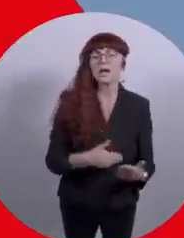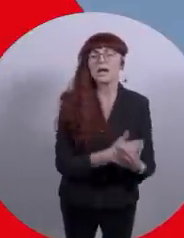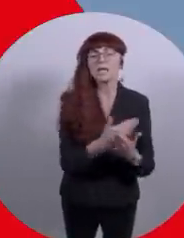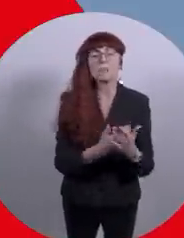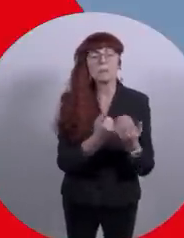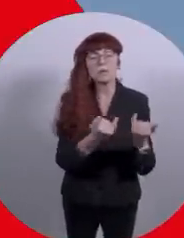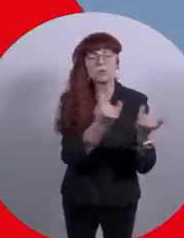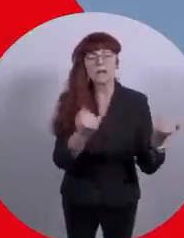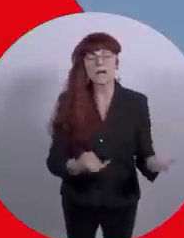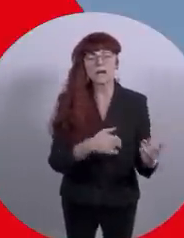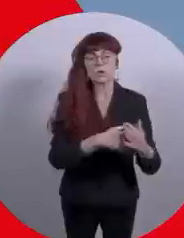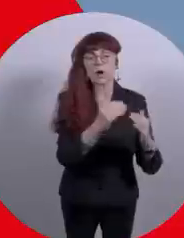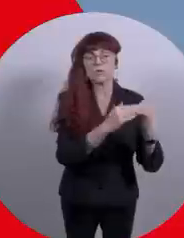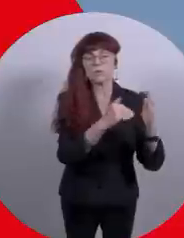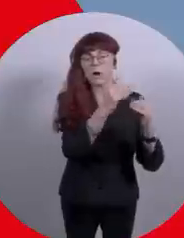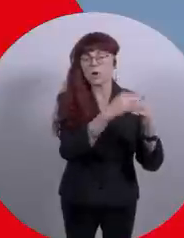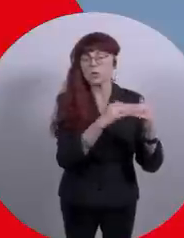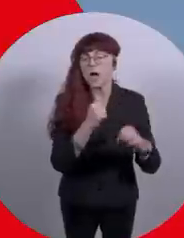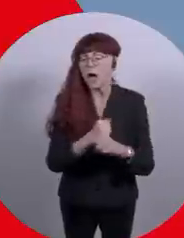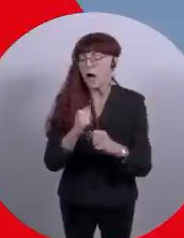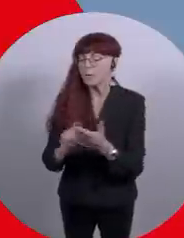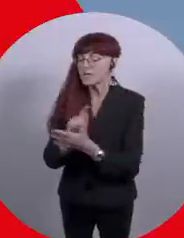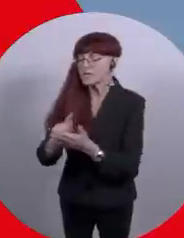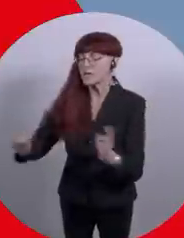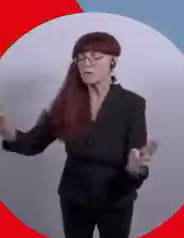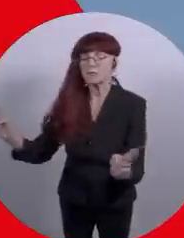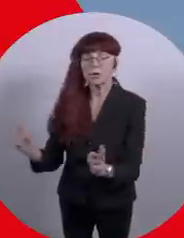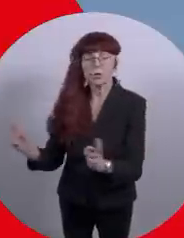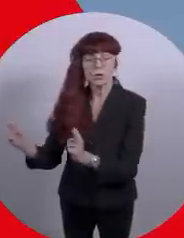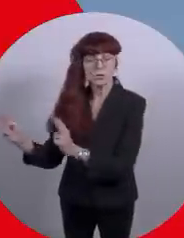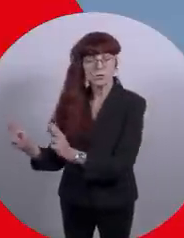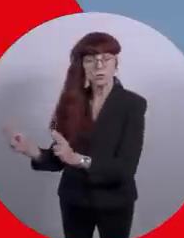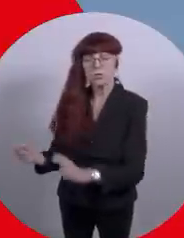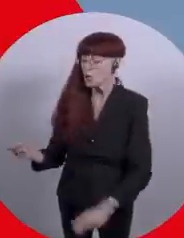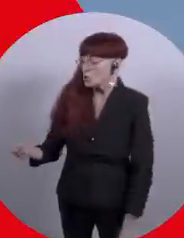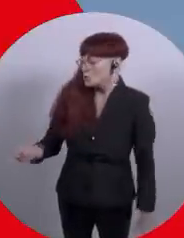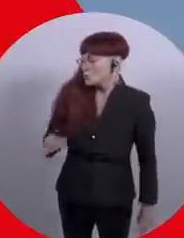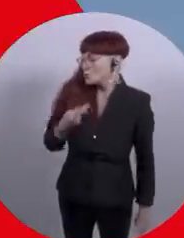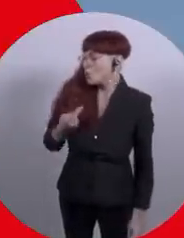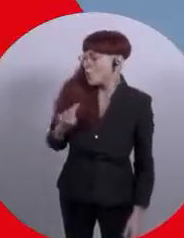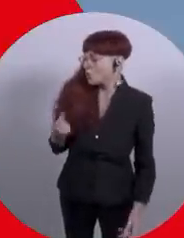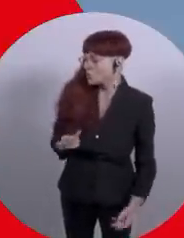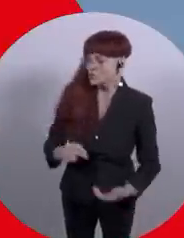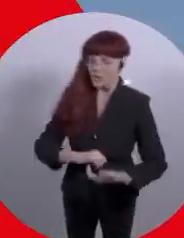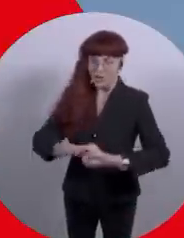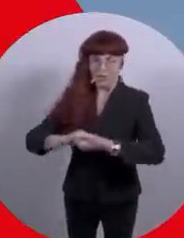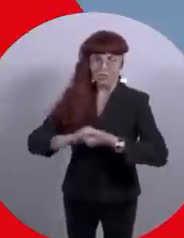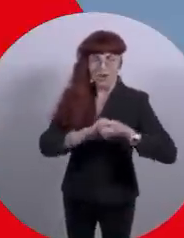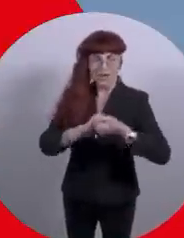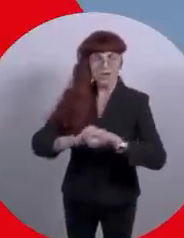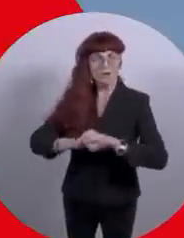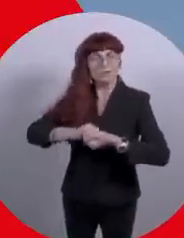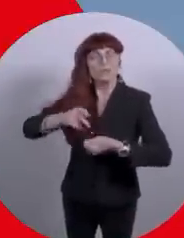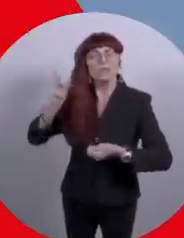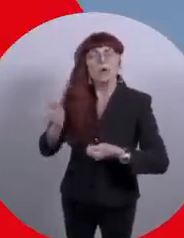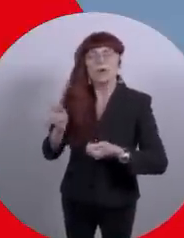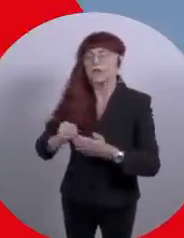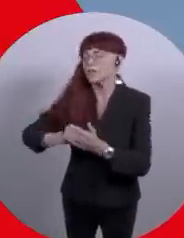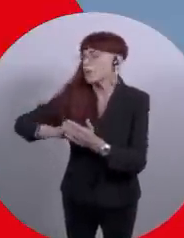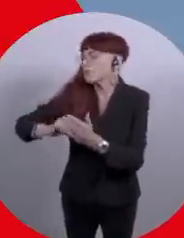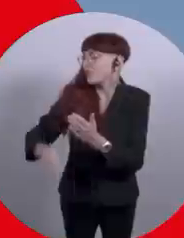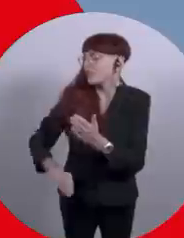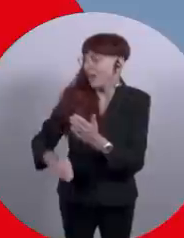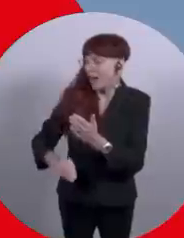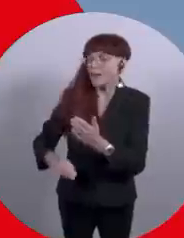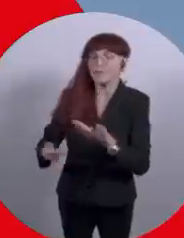Arbeitszeitverkürzung wir können stolz darauf sein was die Gewerkschaften in den Kollektivvertragsverhandlungen geleistet hat und welche tollen